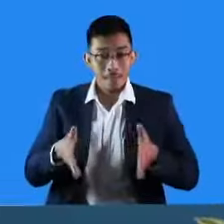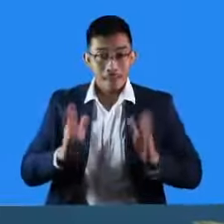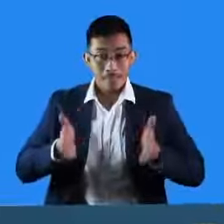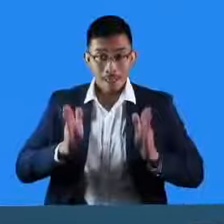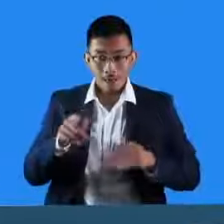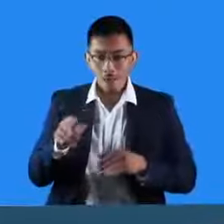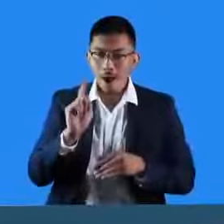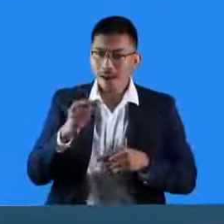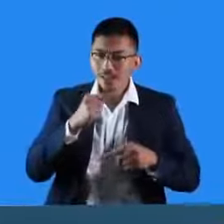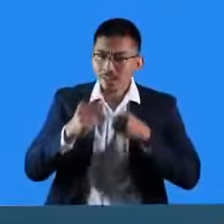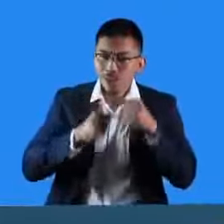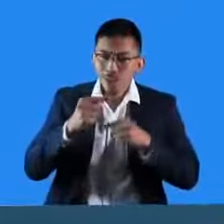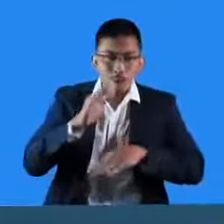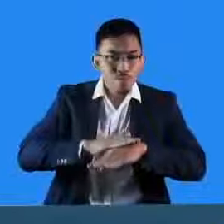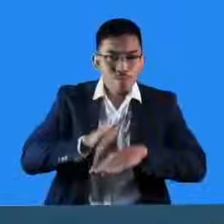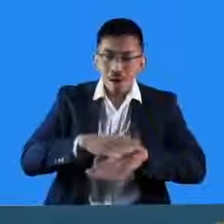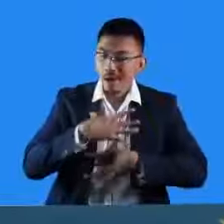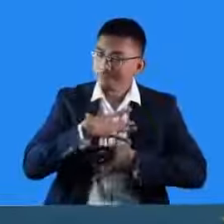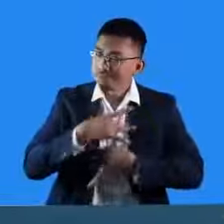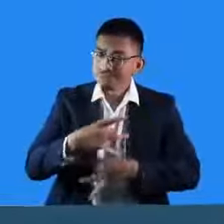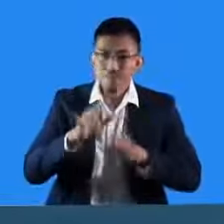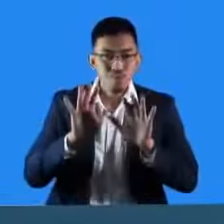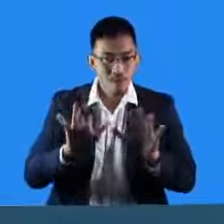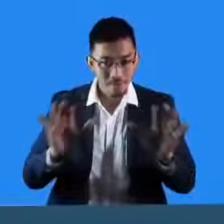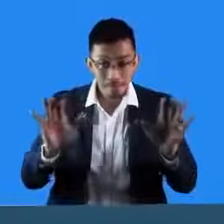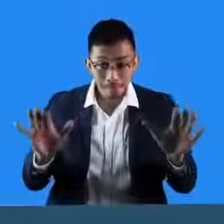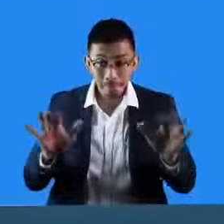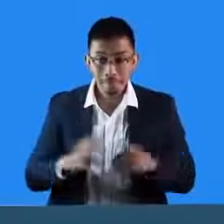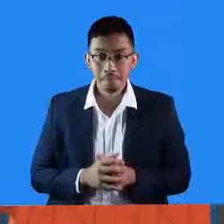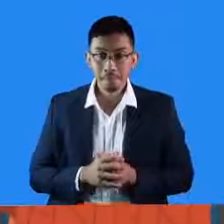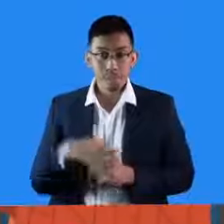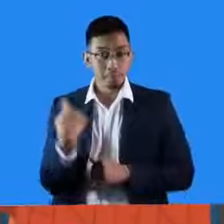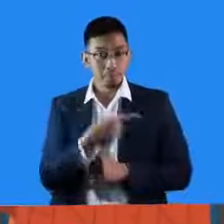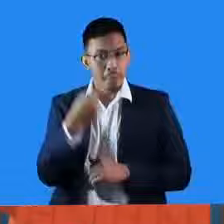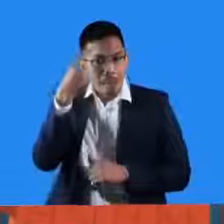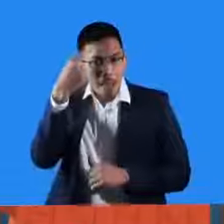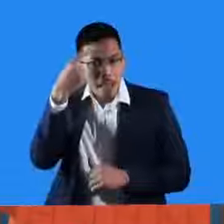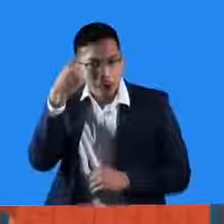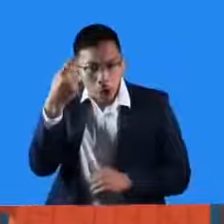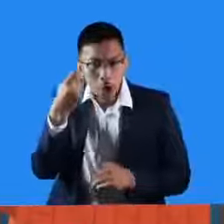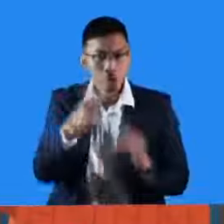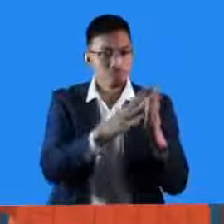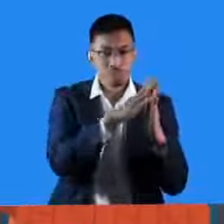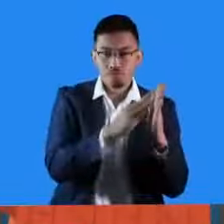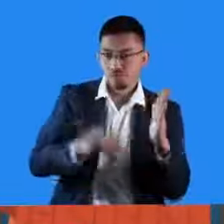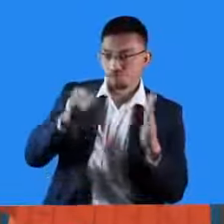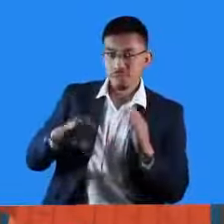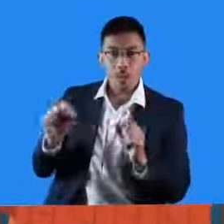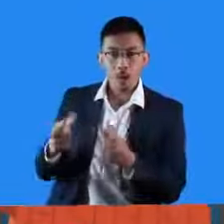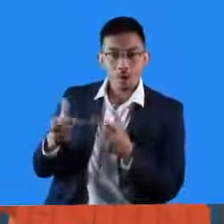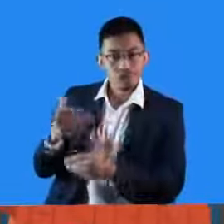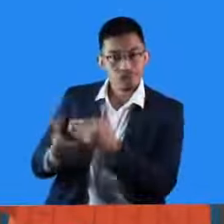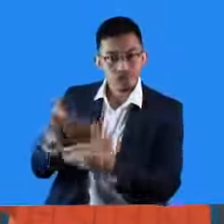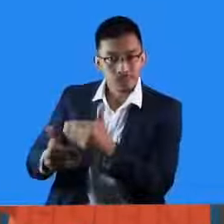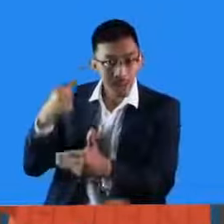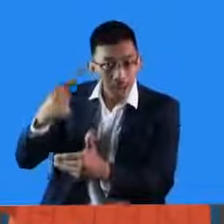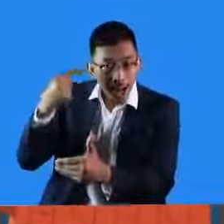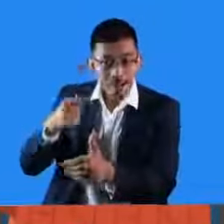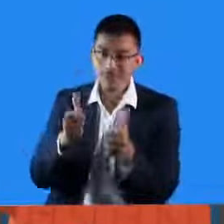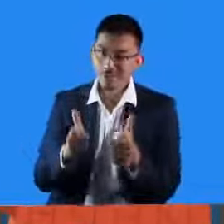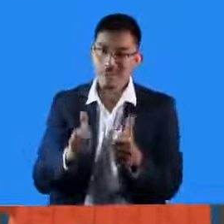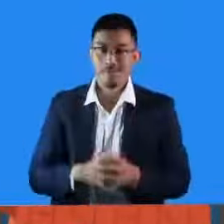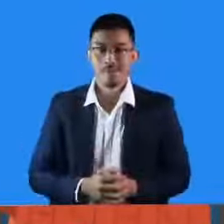Tanah Batak menyimpan banyak cerita dan budaya yang menarik di dalamnya. Banyak hal yang bisa kita pelajari dan terapkan dalam